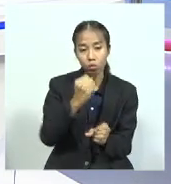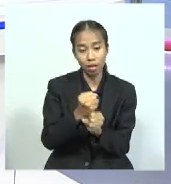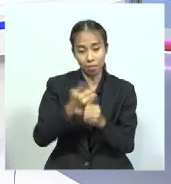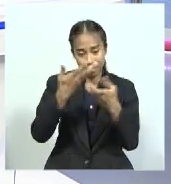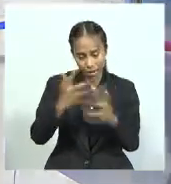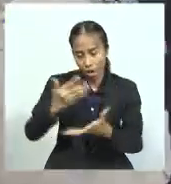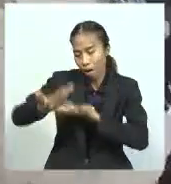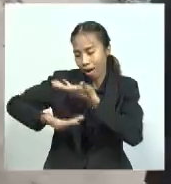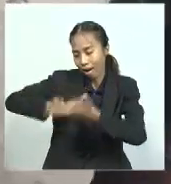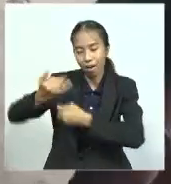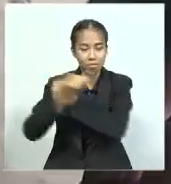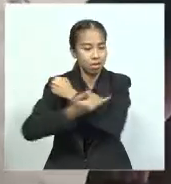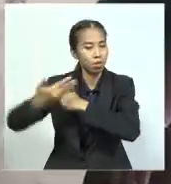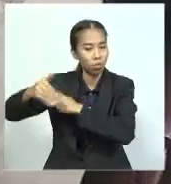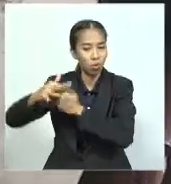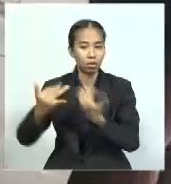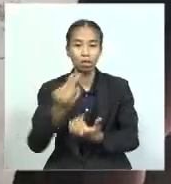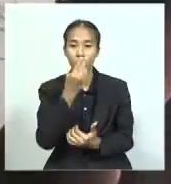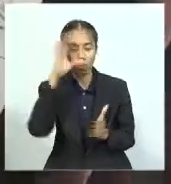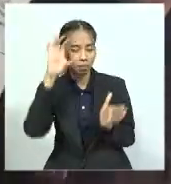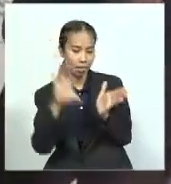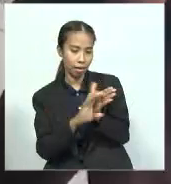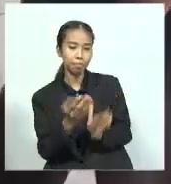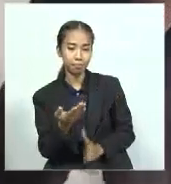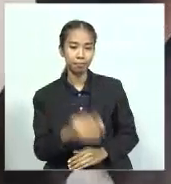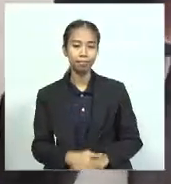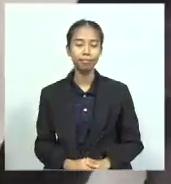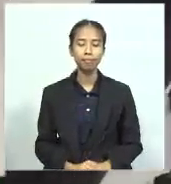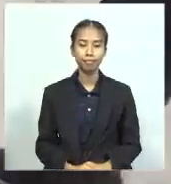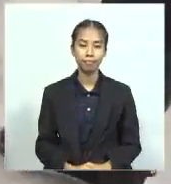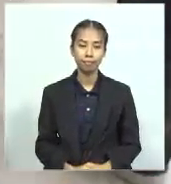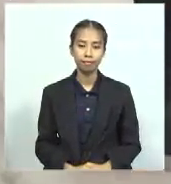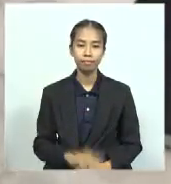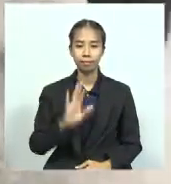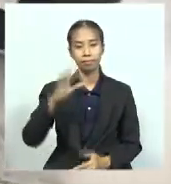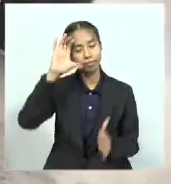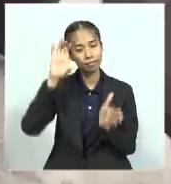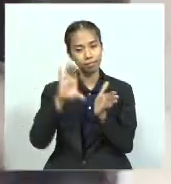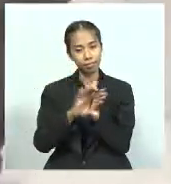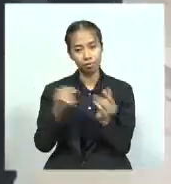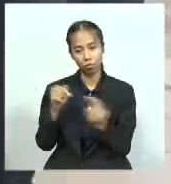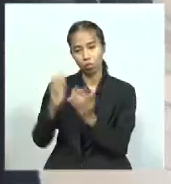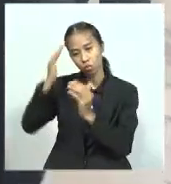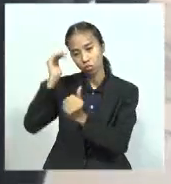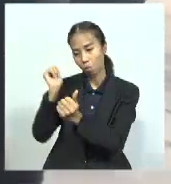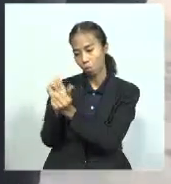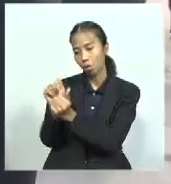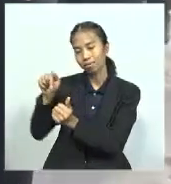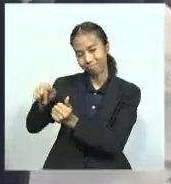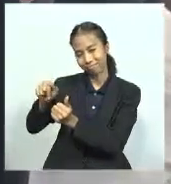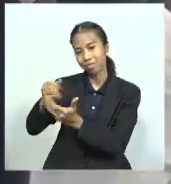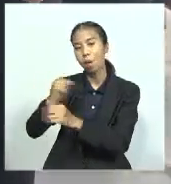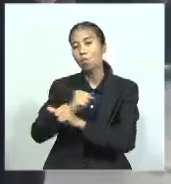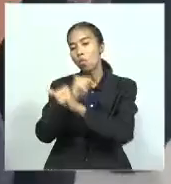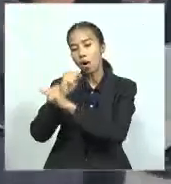นอกประเทศไปดูภาพปฏิบัติการของเจ้าหน้าที่กันก่อนค่ะเนี่ยนะคะเป็นภาพขณะเจ้าหน้าที่กองบัญชาการตำรวจปราบปรามยา